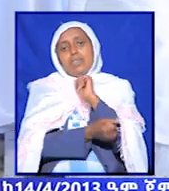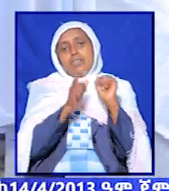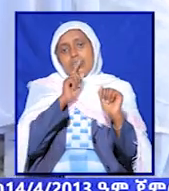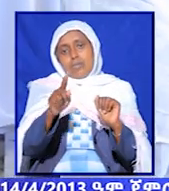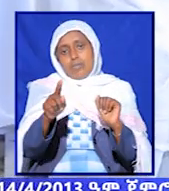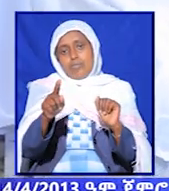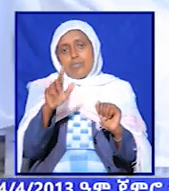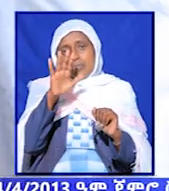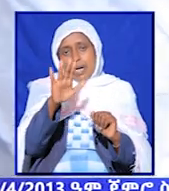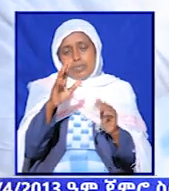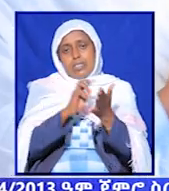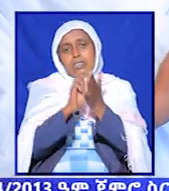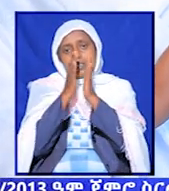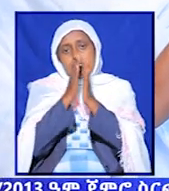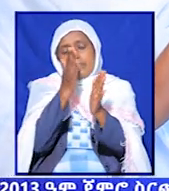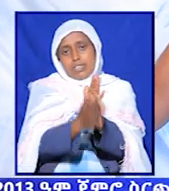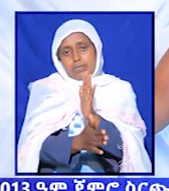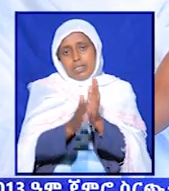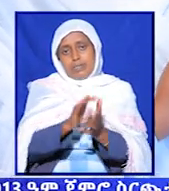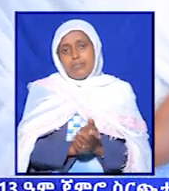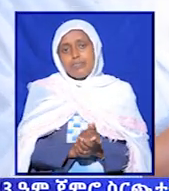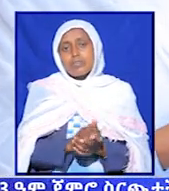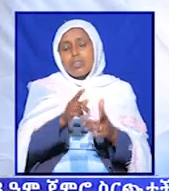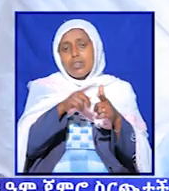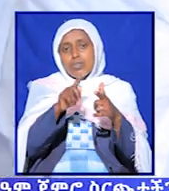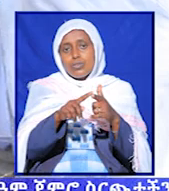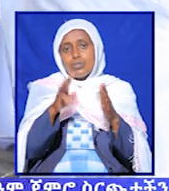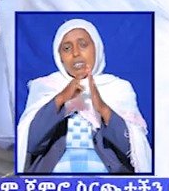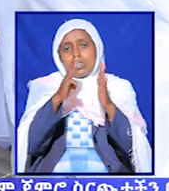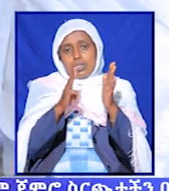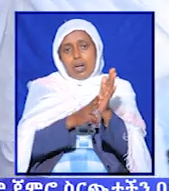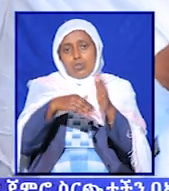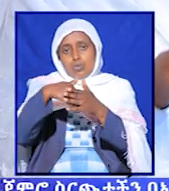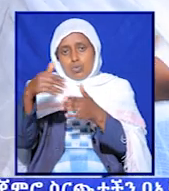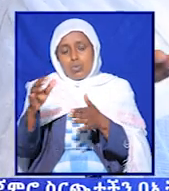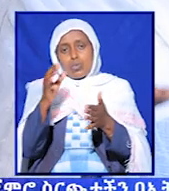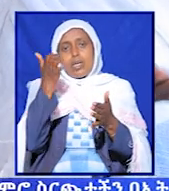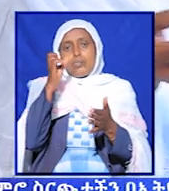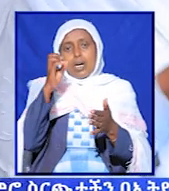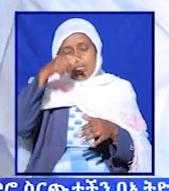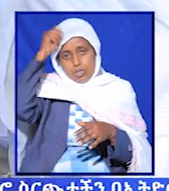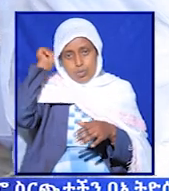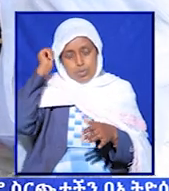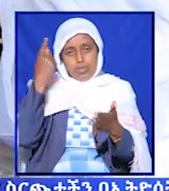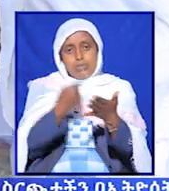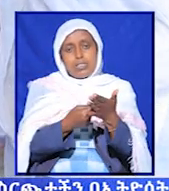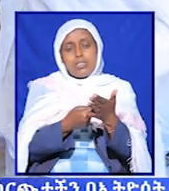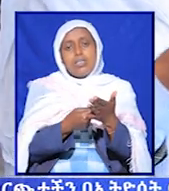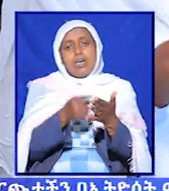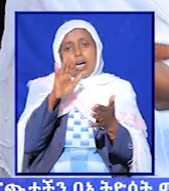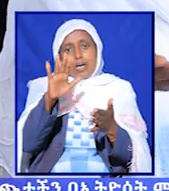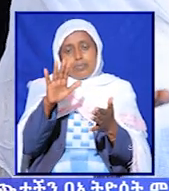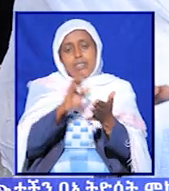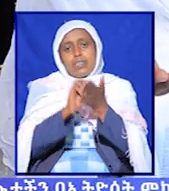ተደርገው በአምስት ይቀደሳል ቅዳሴ። እንዲሁም ስራቱ ተለት በአጼ ቴዎድሮስ ጋም አጼ ቴዎድሮስም በዛው